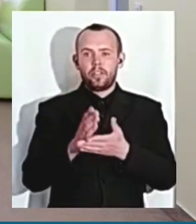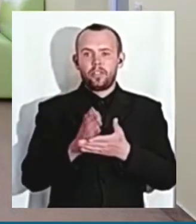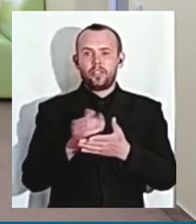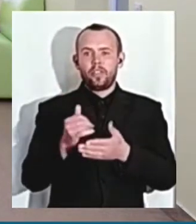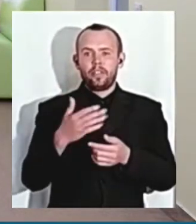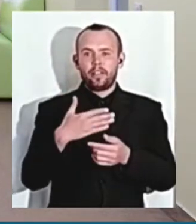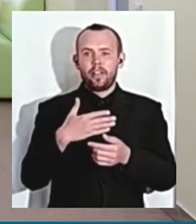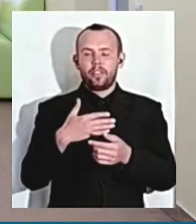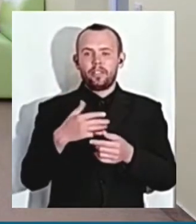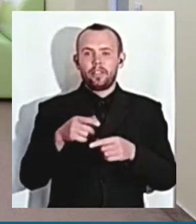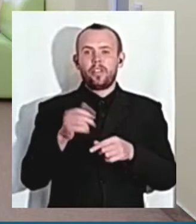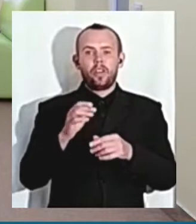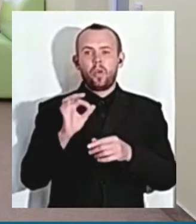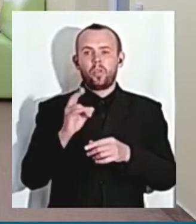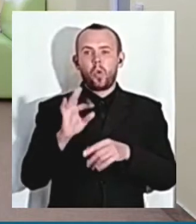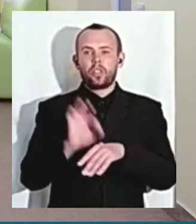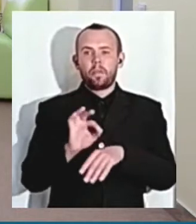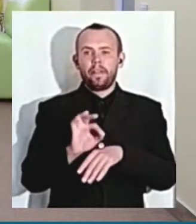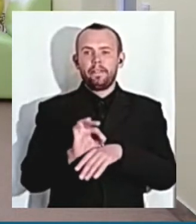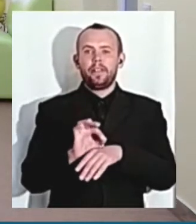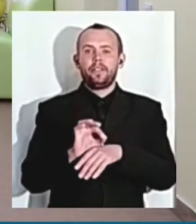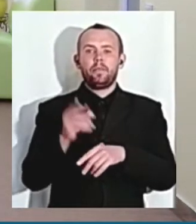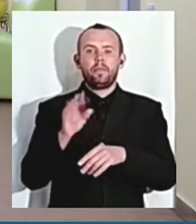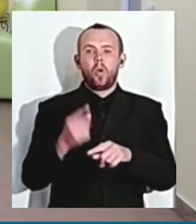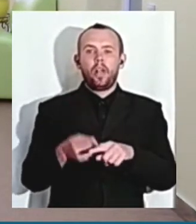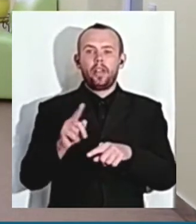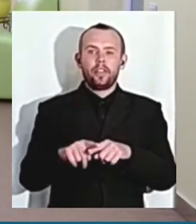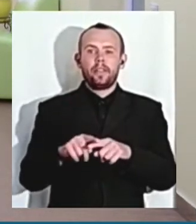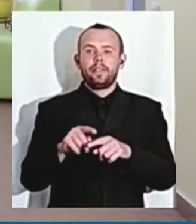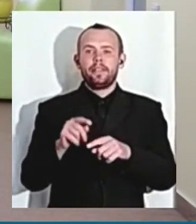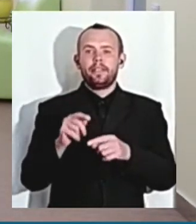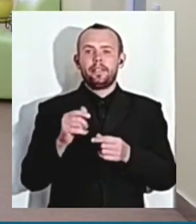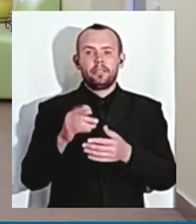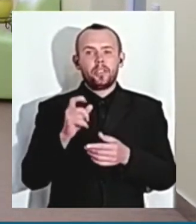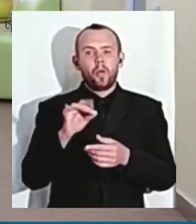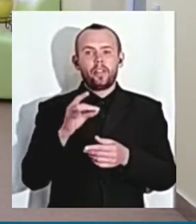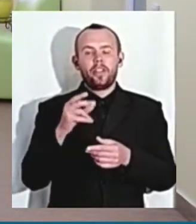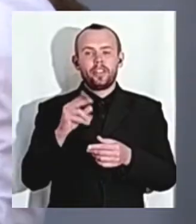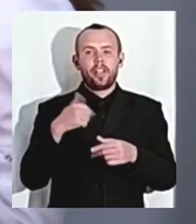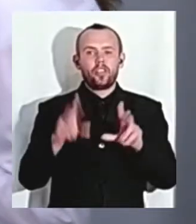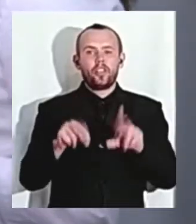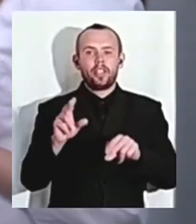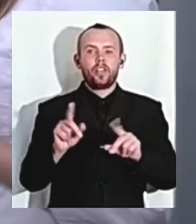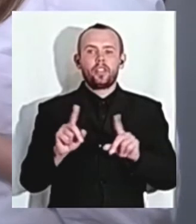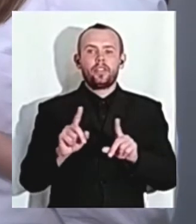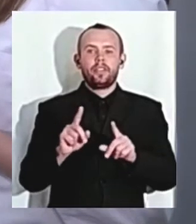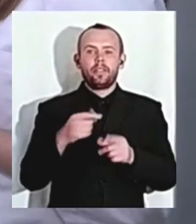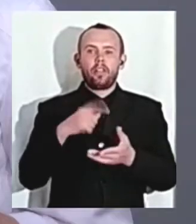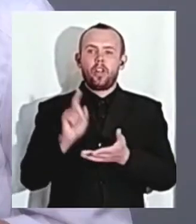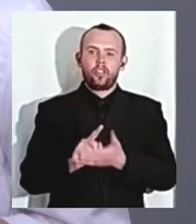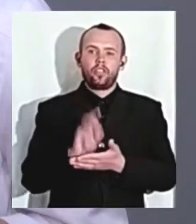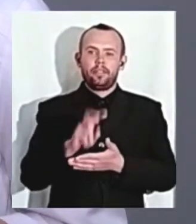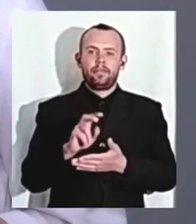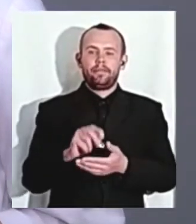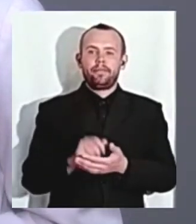онкозаболеваниям. Поэтому я в зоне риска, и я считаю, что я должна это делать. Обстеження роблять за